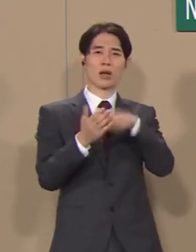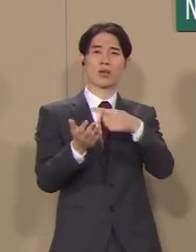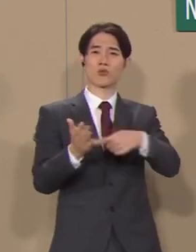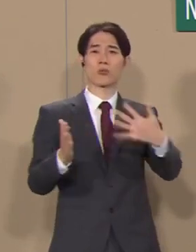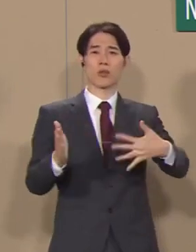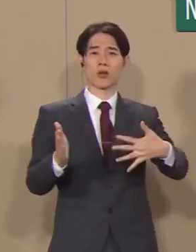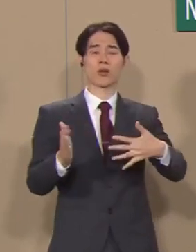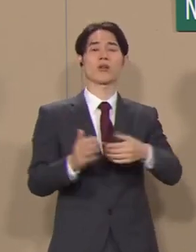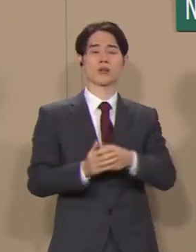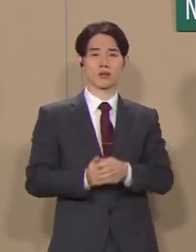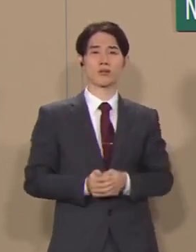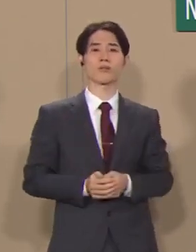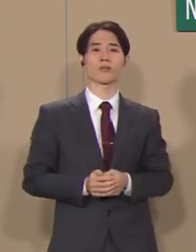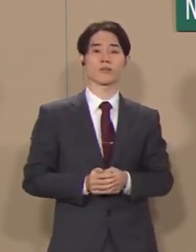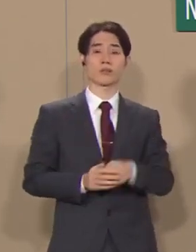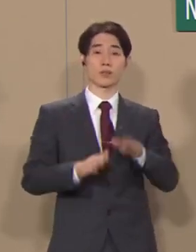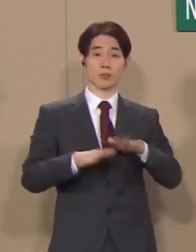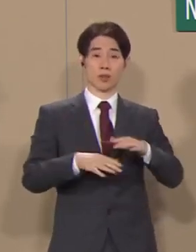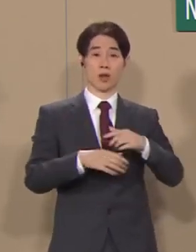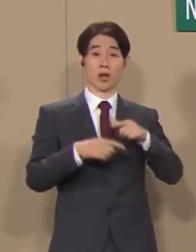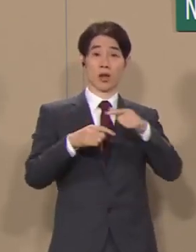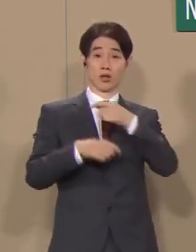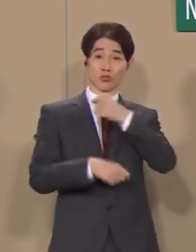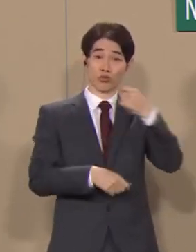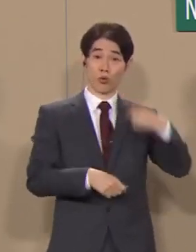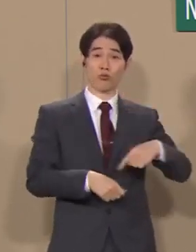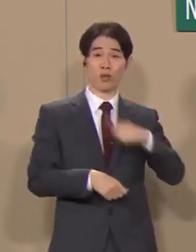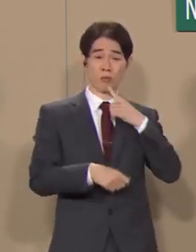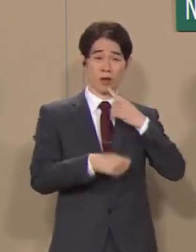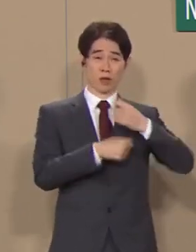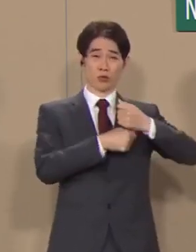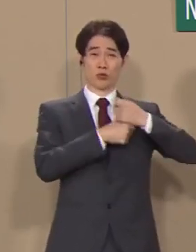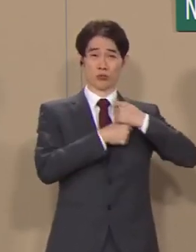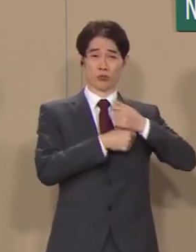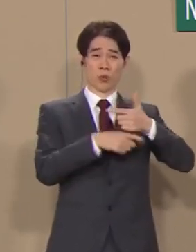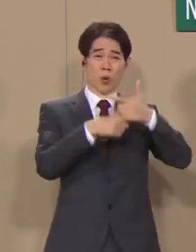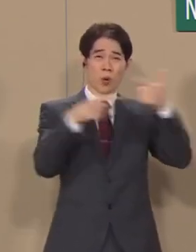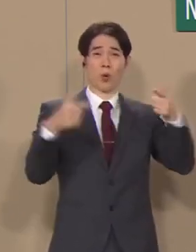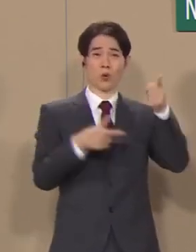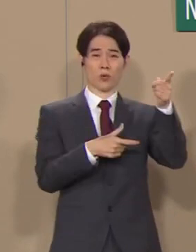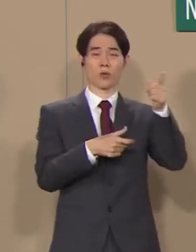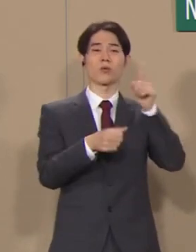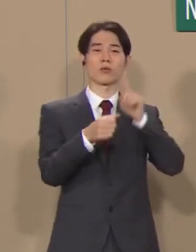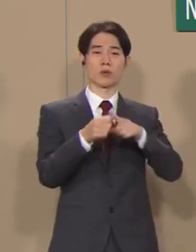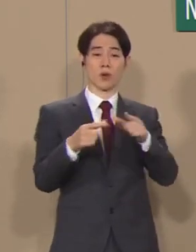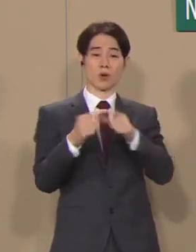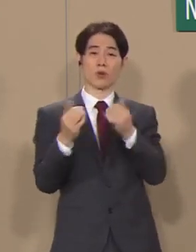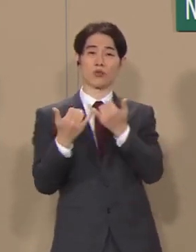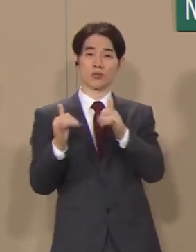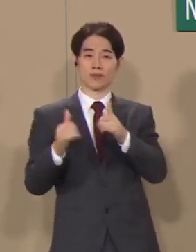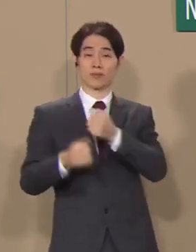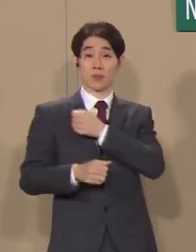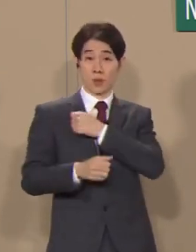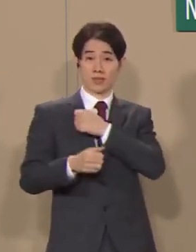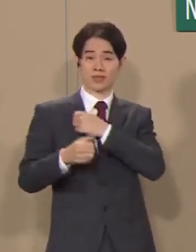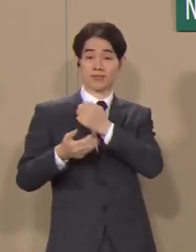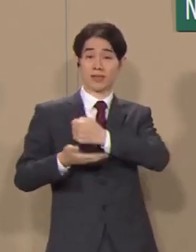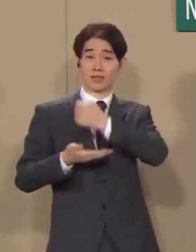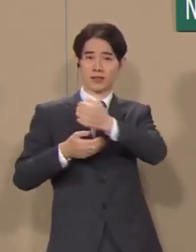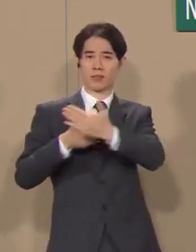そしてすっかり軍事大国になった中国の脅威に対して国民の生命と財産を守るため